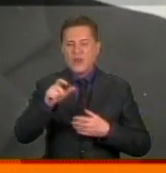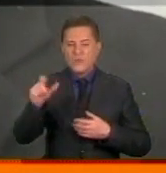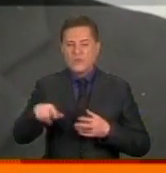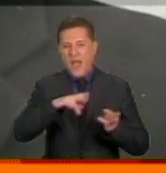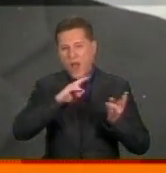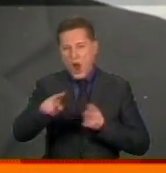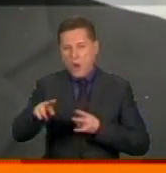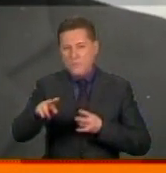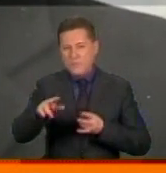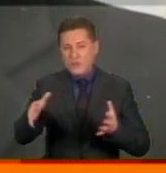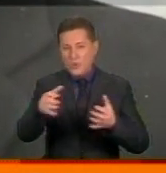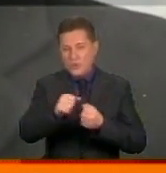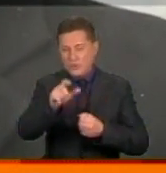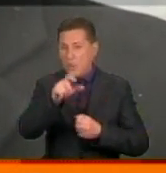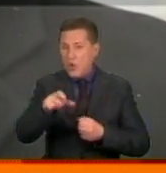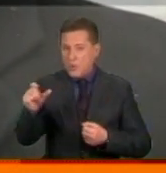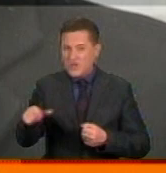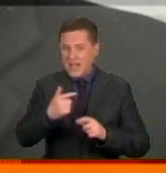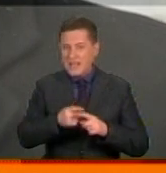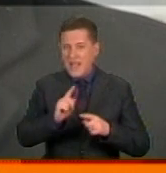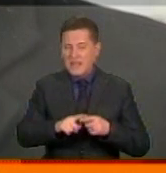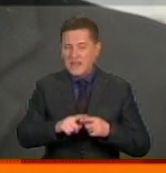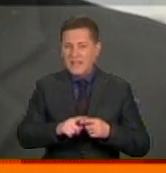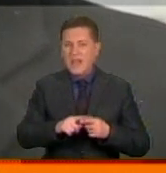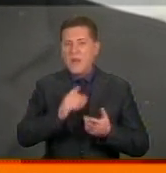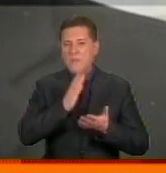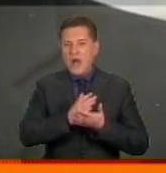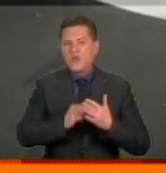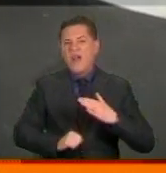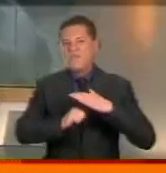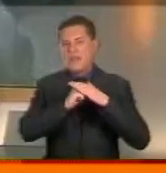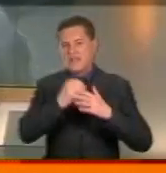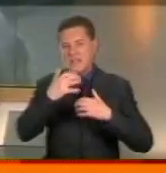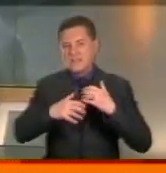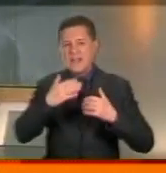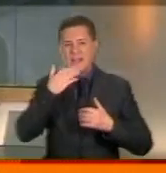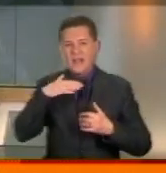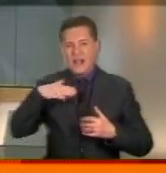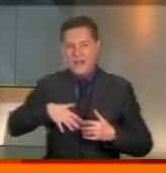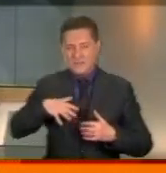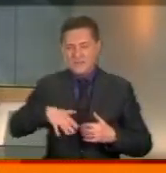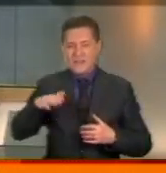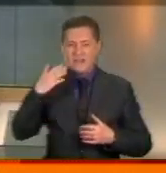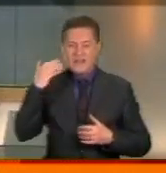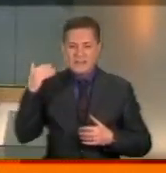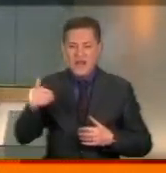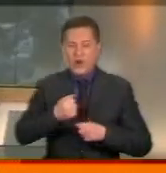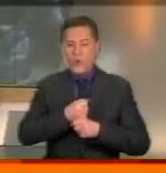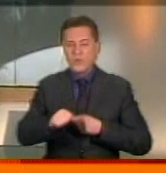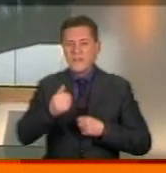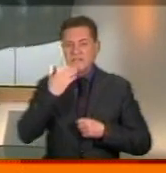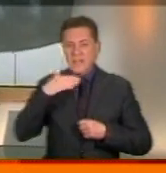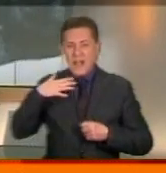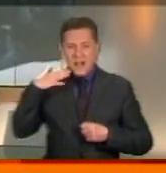людях, які чиє слово має авторитет серед кримських татар. Чубаров каже, утиски кримських татар за два